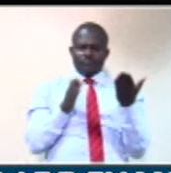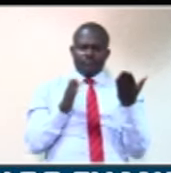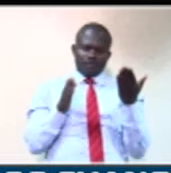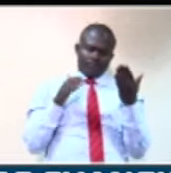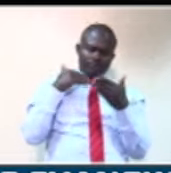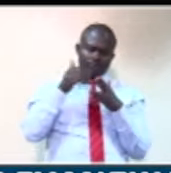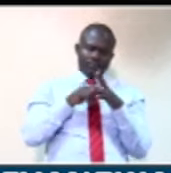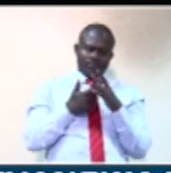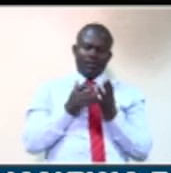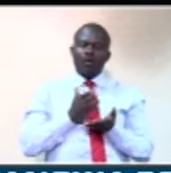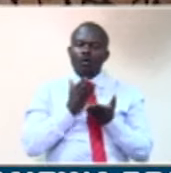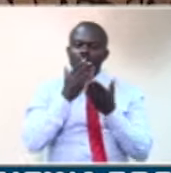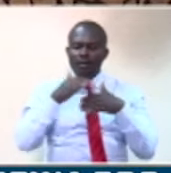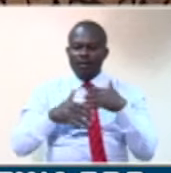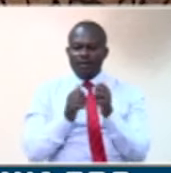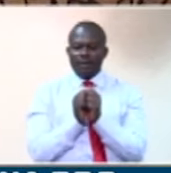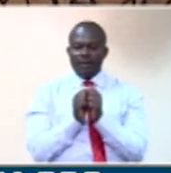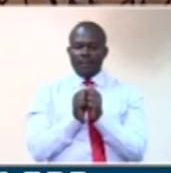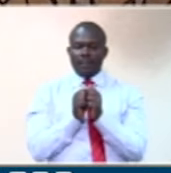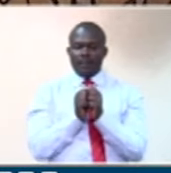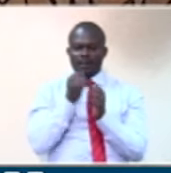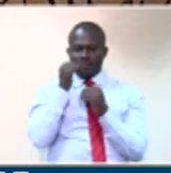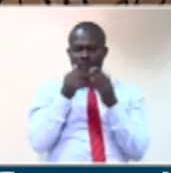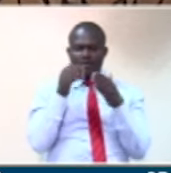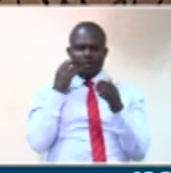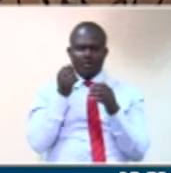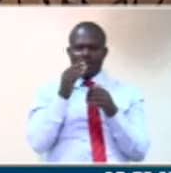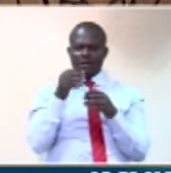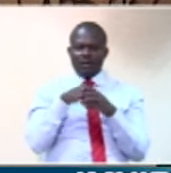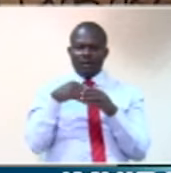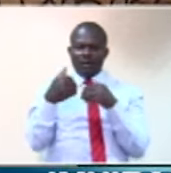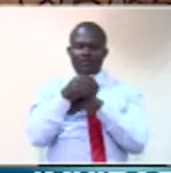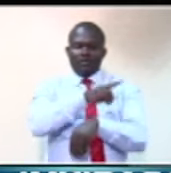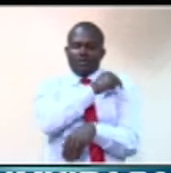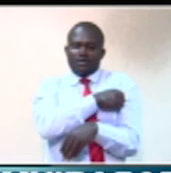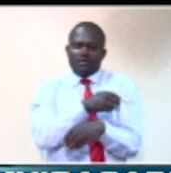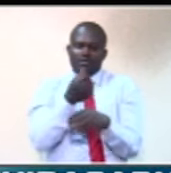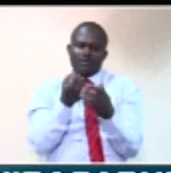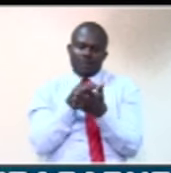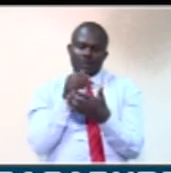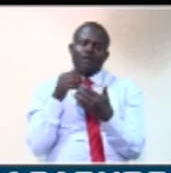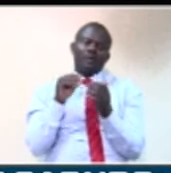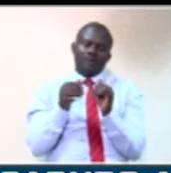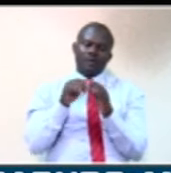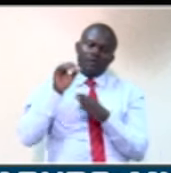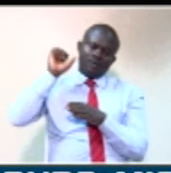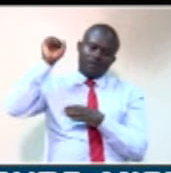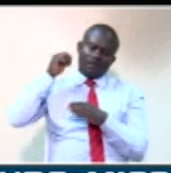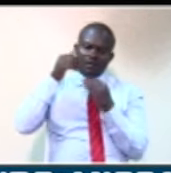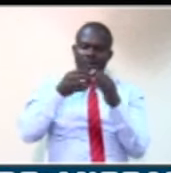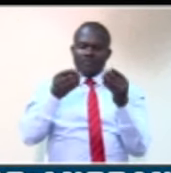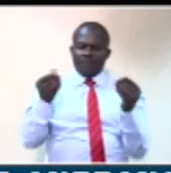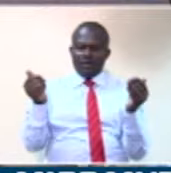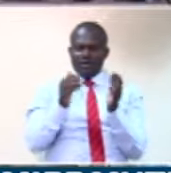ntangira kuruka amaraso. Nubwo yamaze amezi atatu mu bitaro avurwa ibikomere yiteye agerageza kwiyahura, yaje